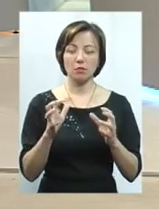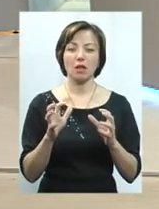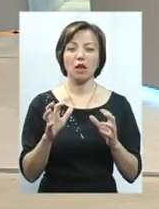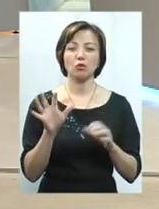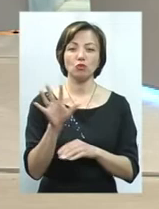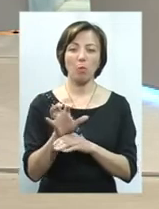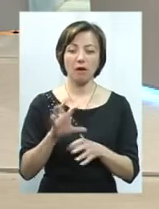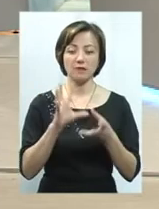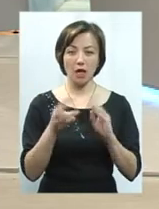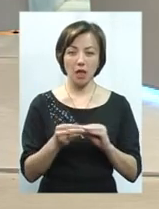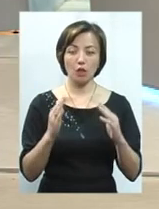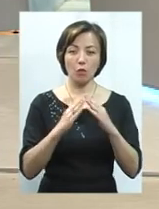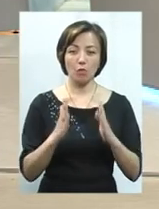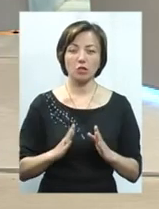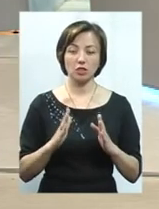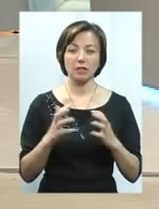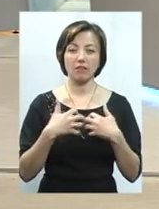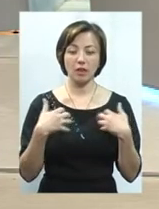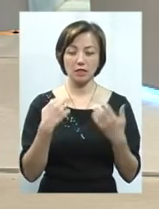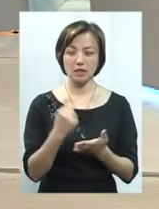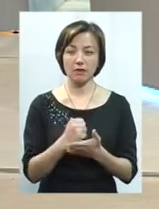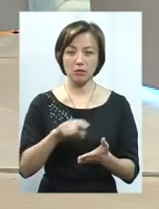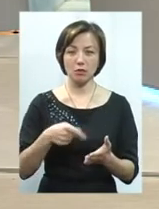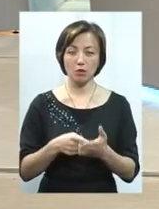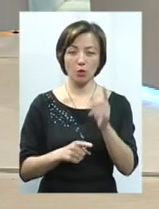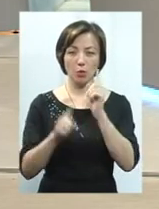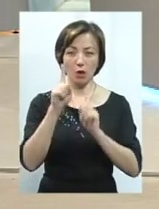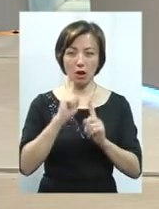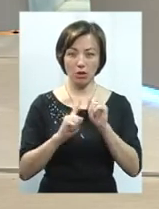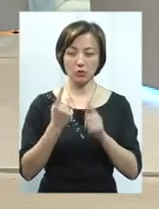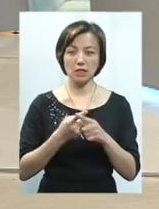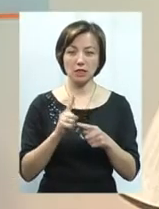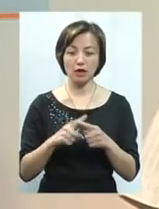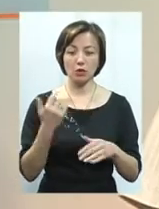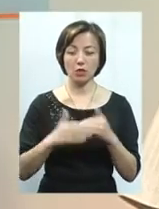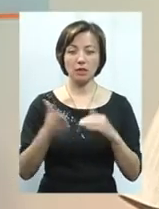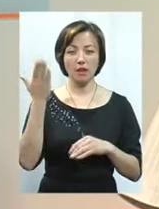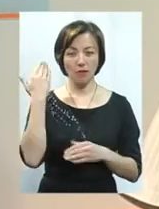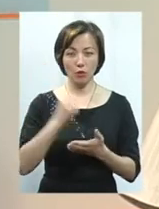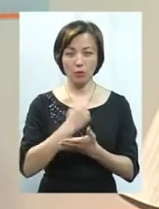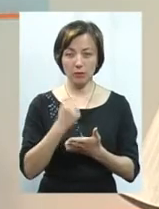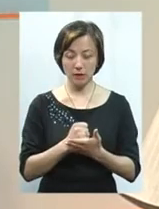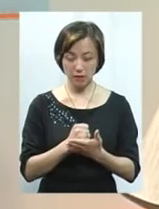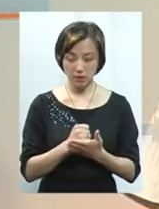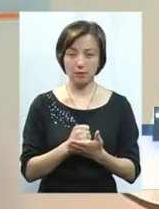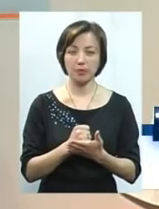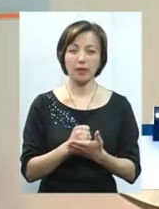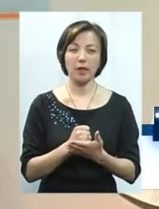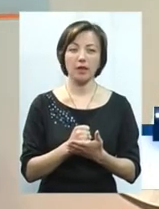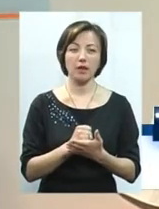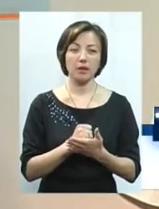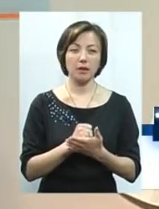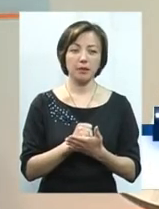ну, взагалі домашніх тварин, вони затверджені міською радою, це вже давно вони прийняті, давно затверджені. І,